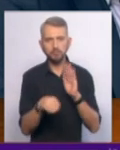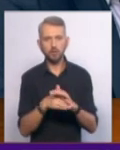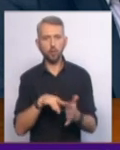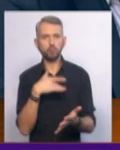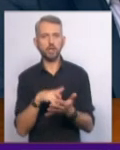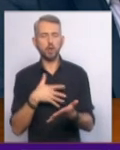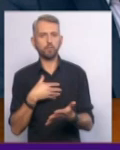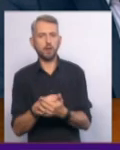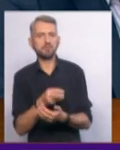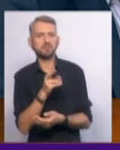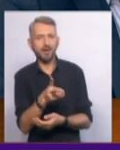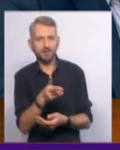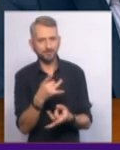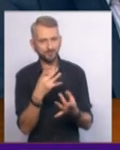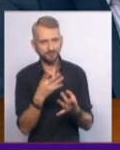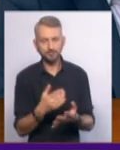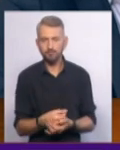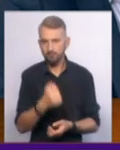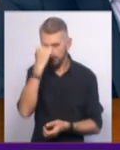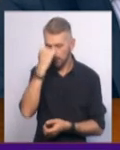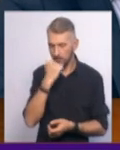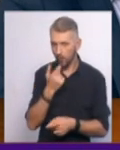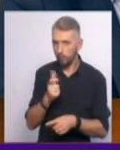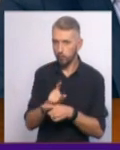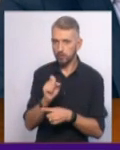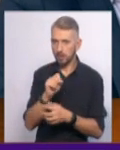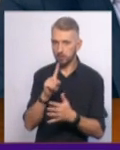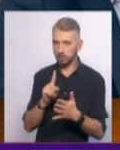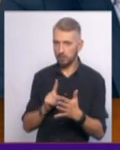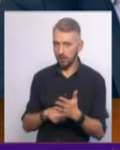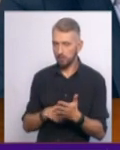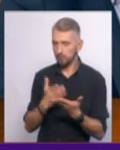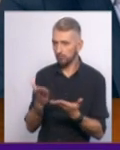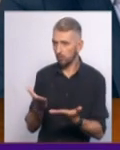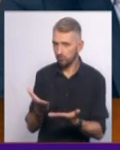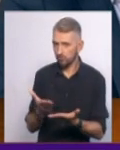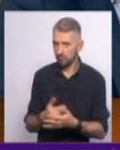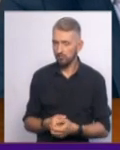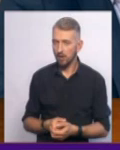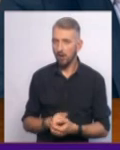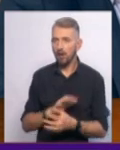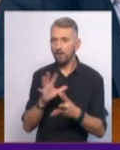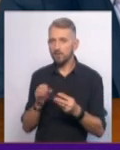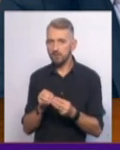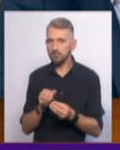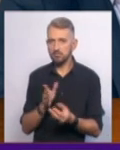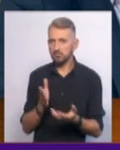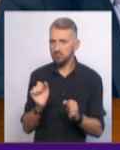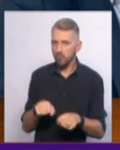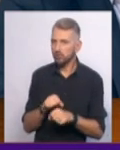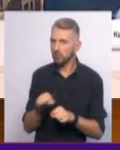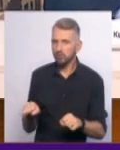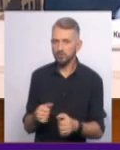власність? Угу. Скажіть, будь ласка. Дякуємо дуже за запитання. Прошу, Михайло, чи є взагалі якийсь механізм, який може це